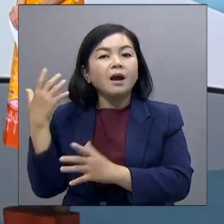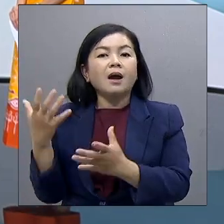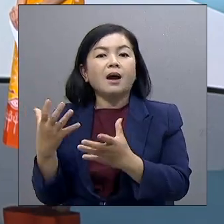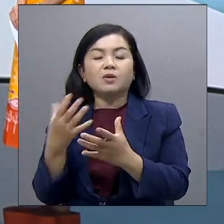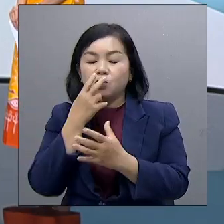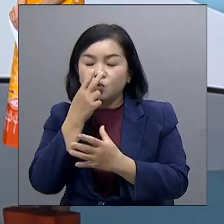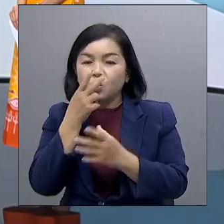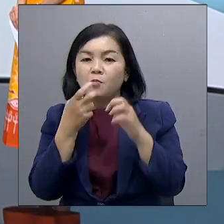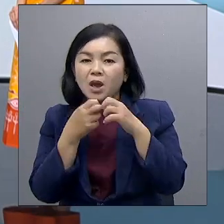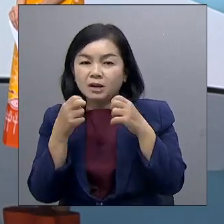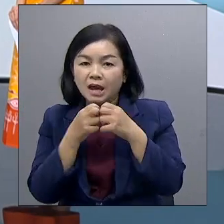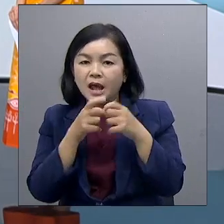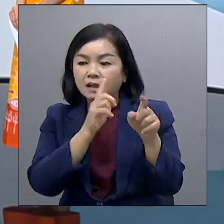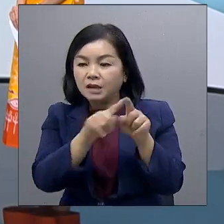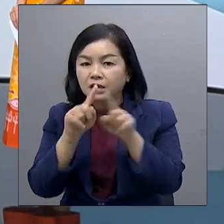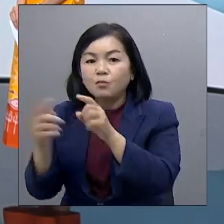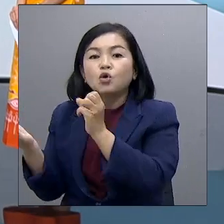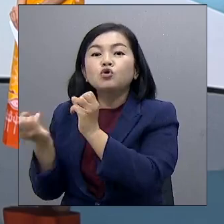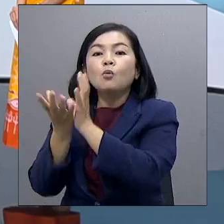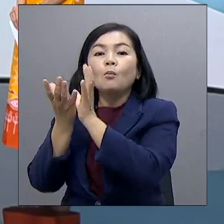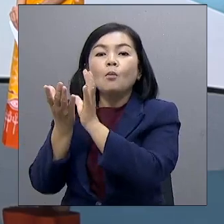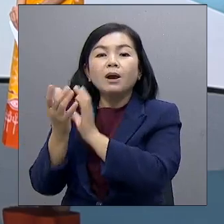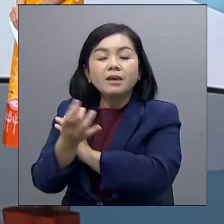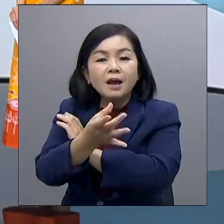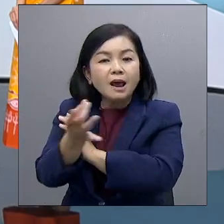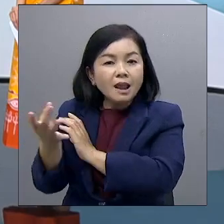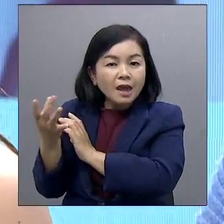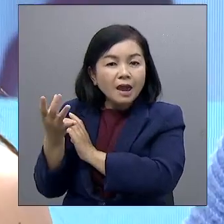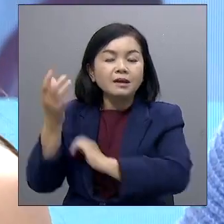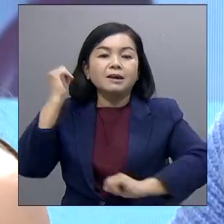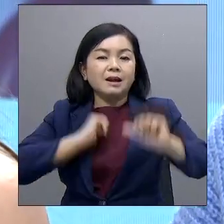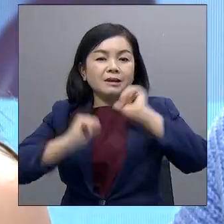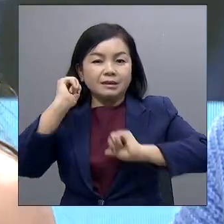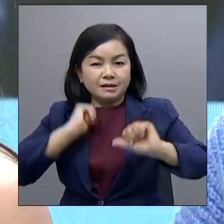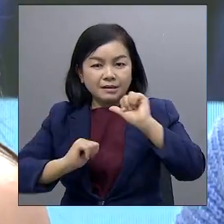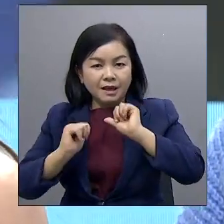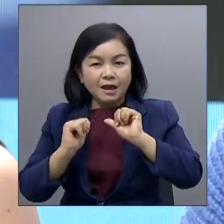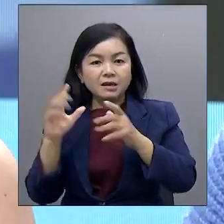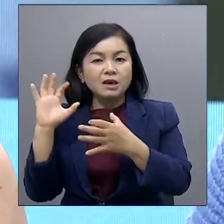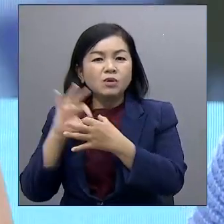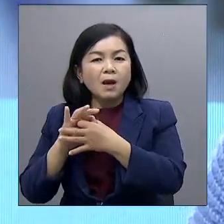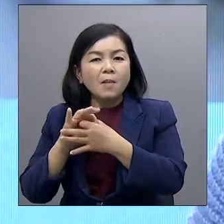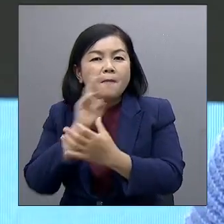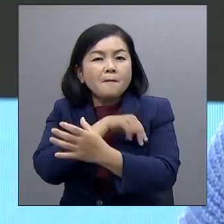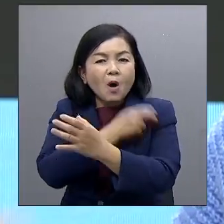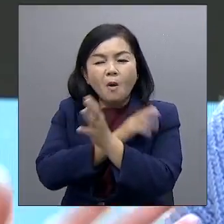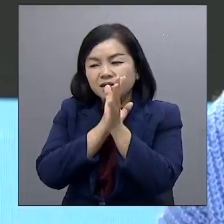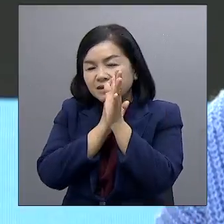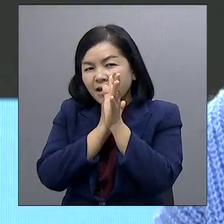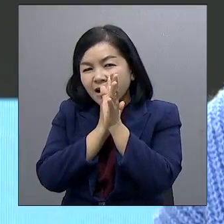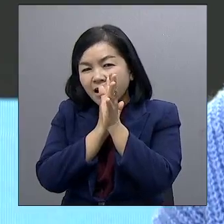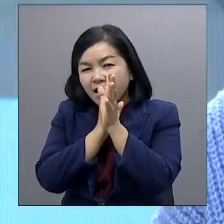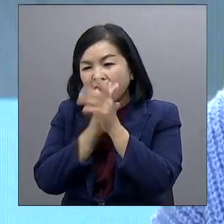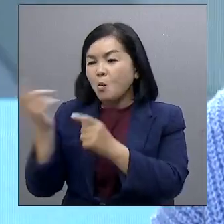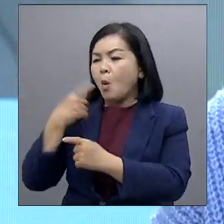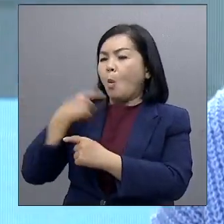ถึงปัญหาที่สอดแทรกเข้ามาในซีรียสเรื่องนี้ค่ะก็ชอบเหมือนการแบบอาจจะมีเหน็บแนมของคุณหมอแบบอ่ะคุณหมอ